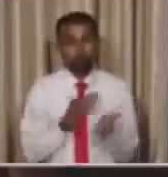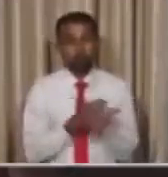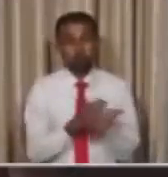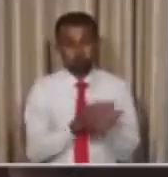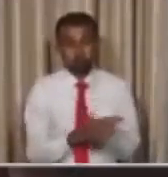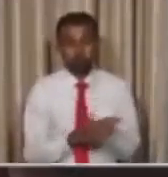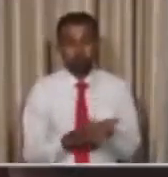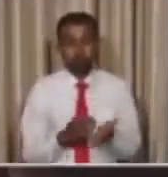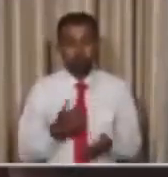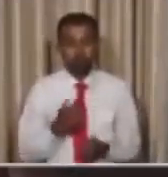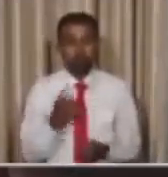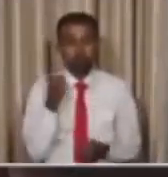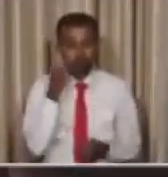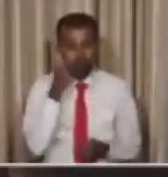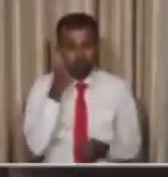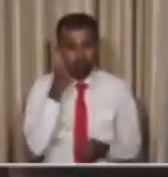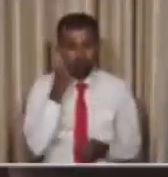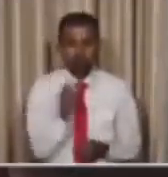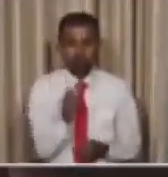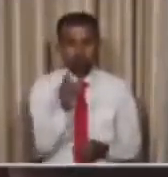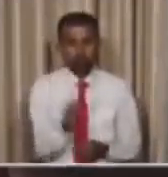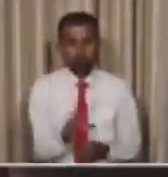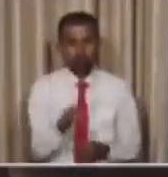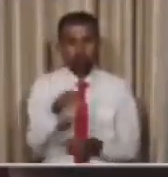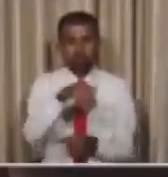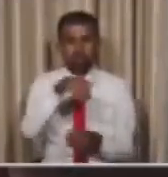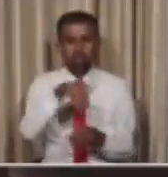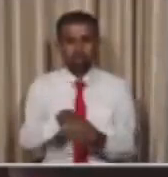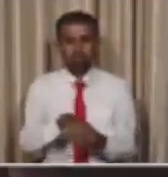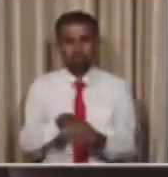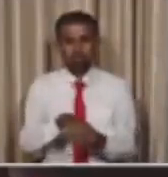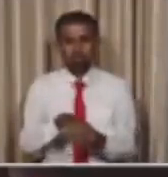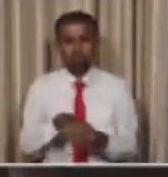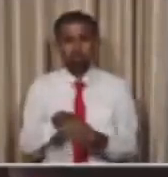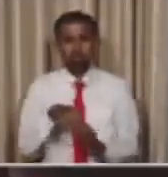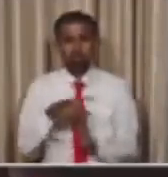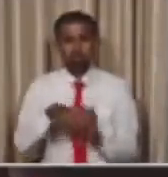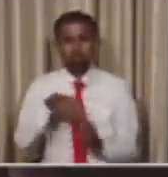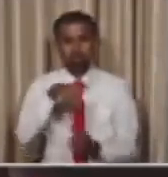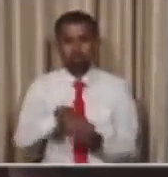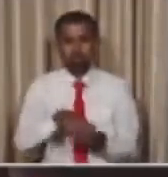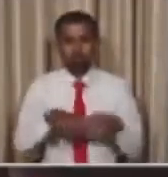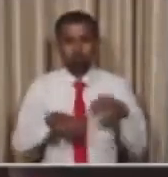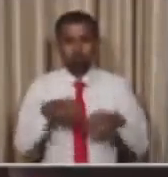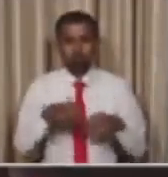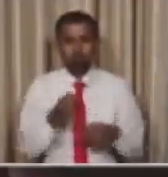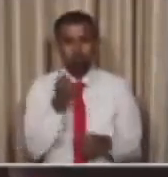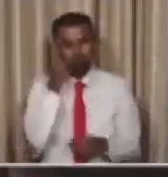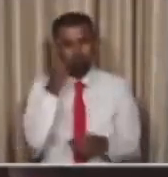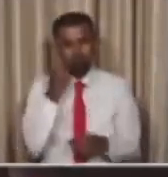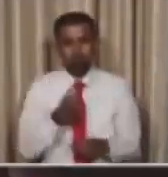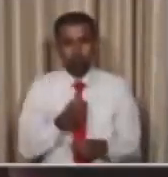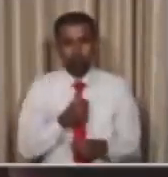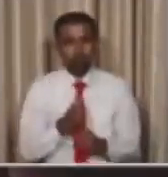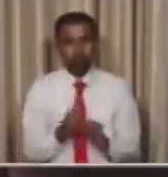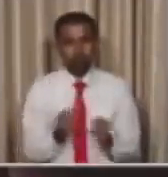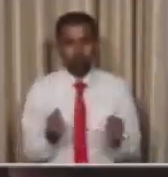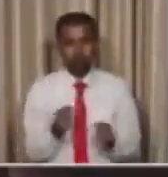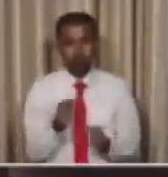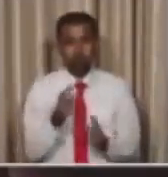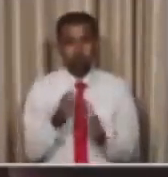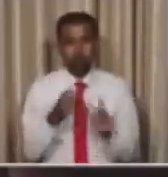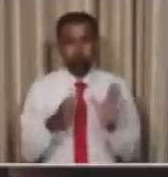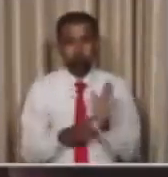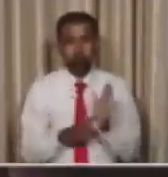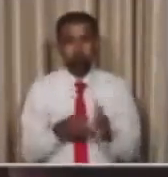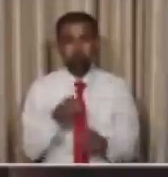එකත් අපි දන්නවා. අපි එතුමාගේ අභ්‍යන්තර අපේ දේශීය වශයෙන් තිබුණ ඒ දේශපාලන අදහස් වලට අපි එකඟ නැවුණත් එතුමා